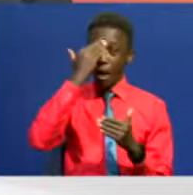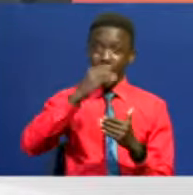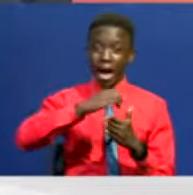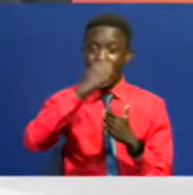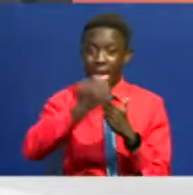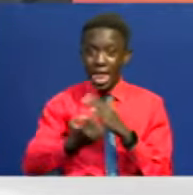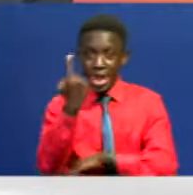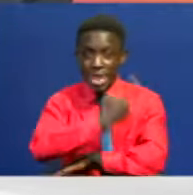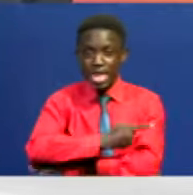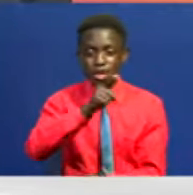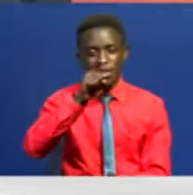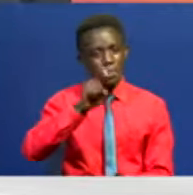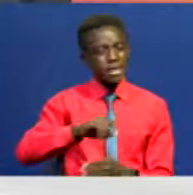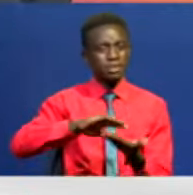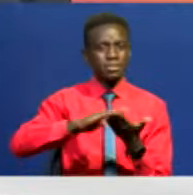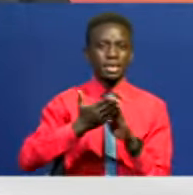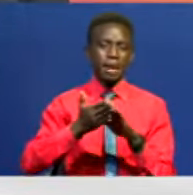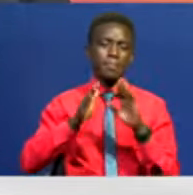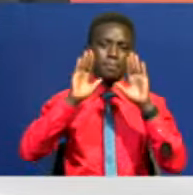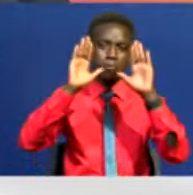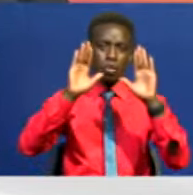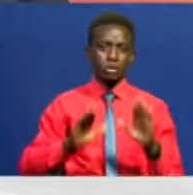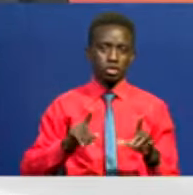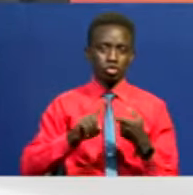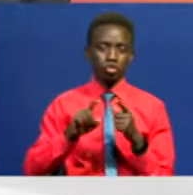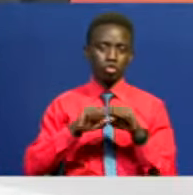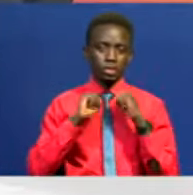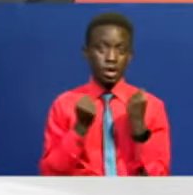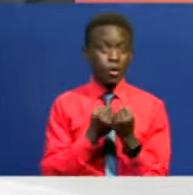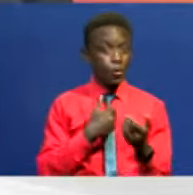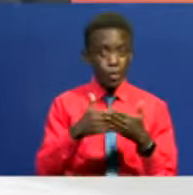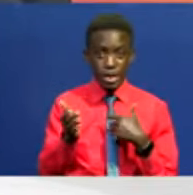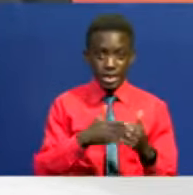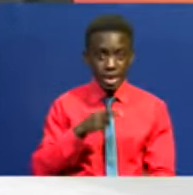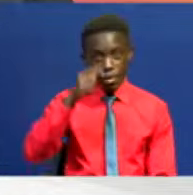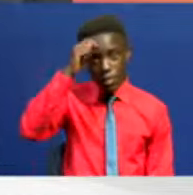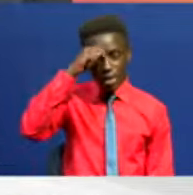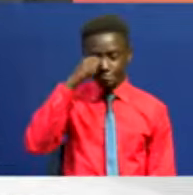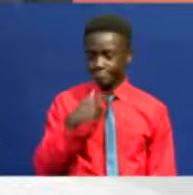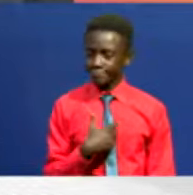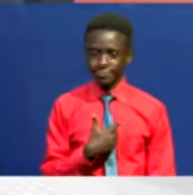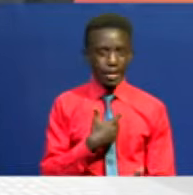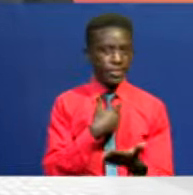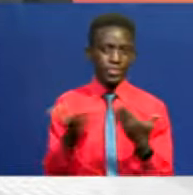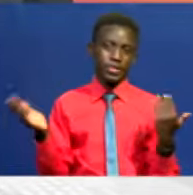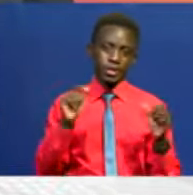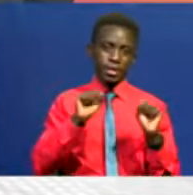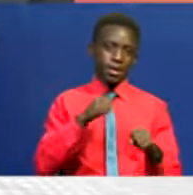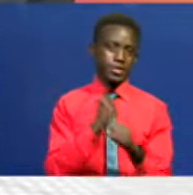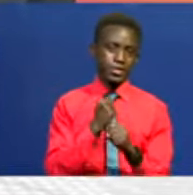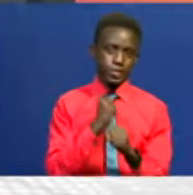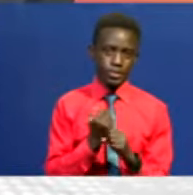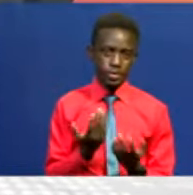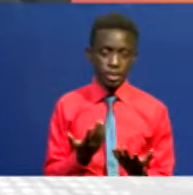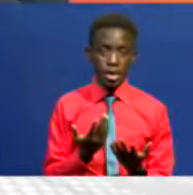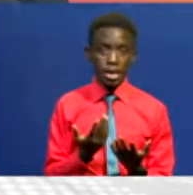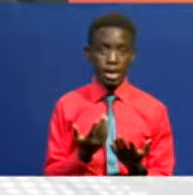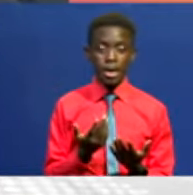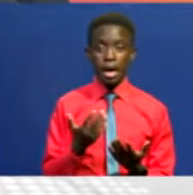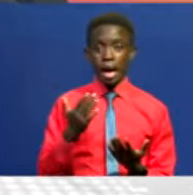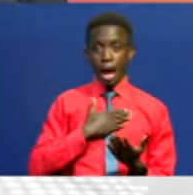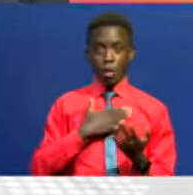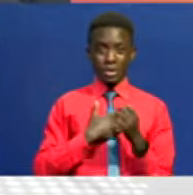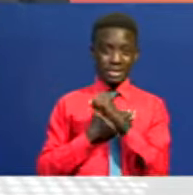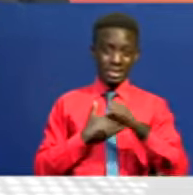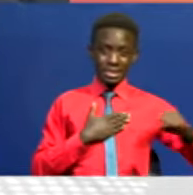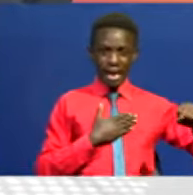Bila ujuzi hakuna chochote ambacho unaweza fanya. So ndio maana sisi tuna focus on kama kule kwetu tunaongea kuhusu